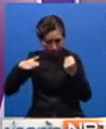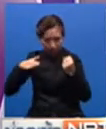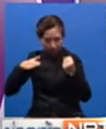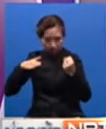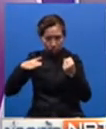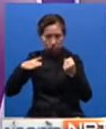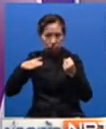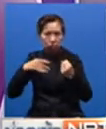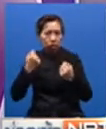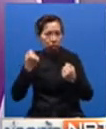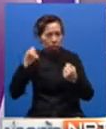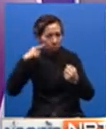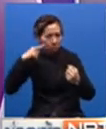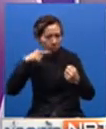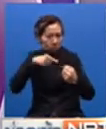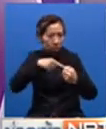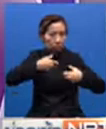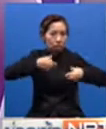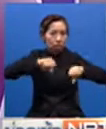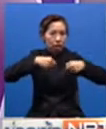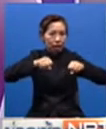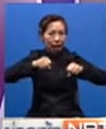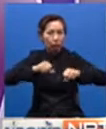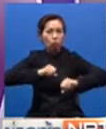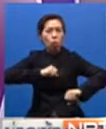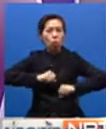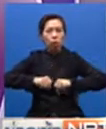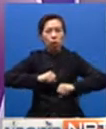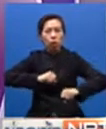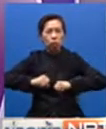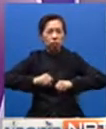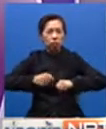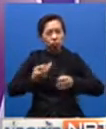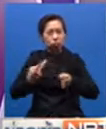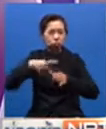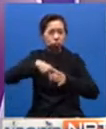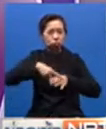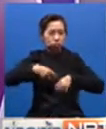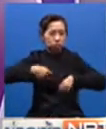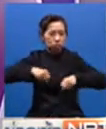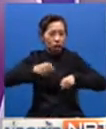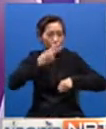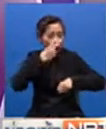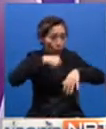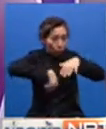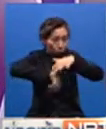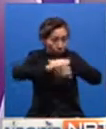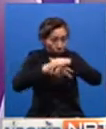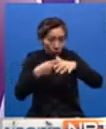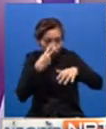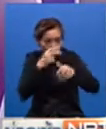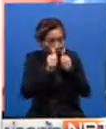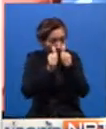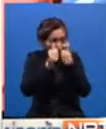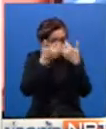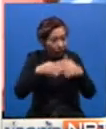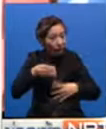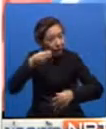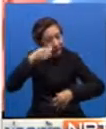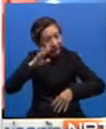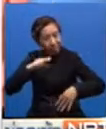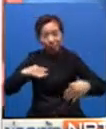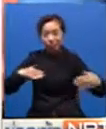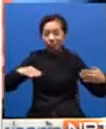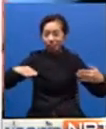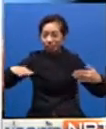ประสานงาเขาอย่างจังทีเดียวนะคะกับจักรยานยนต์ของวัยรุ่นที่เพิ่งกลับจากดูการแข่งขันฟุตบอลที่เทศบาลจังหวัดบุรีรัมย์ก็